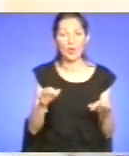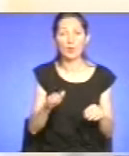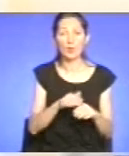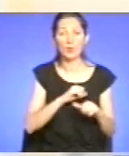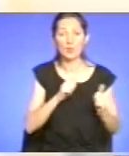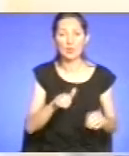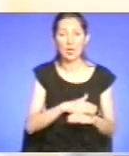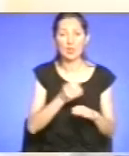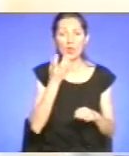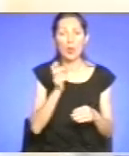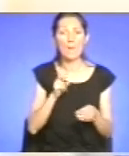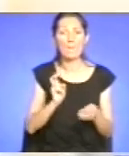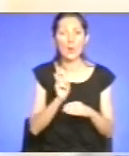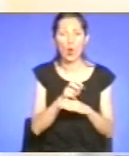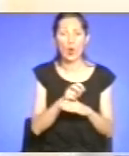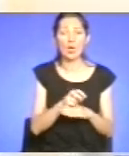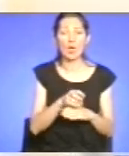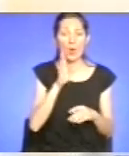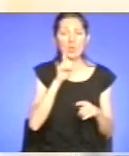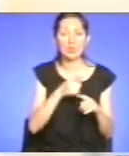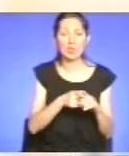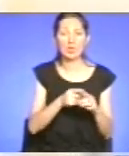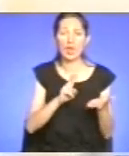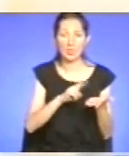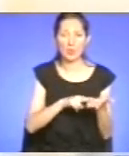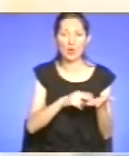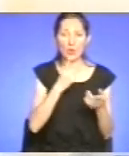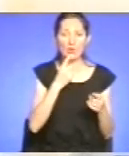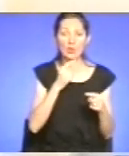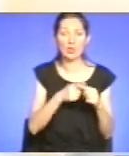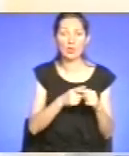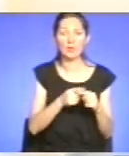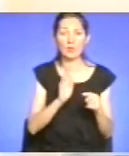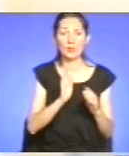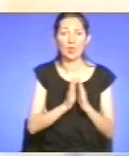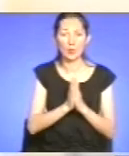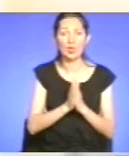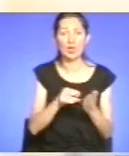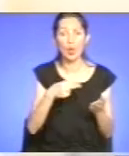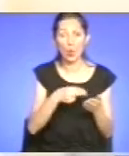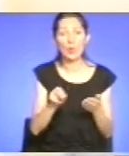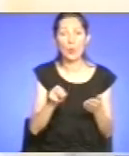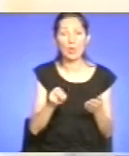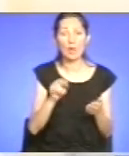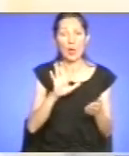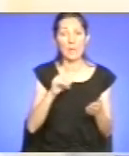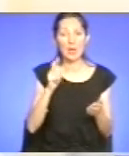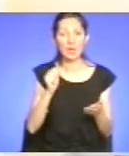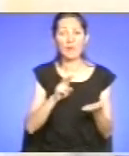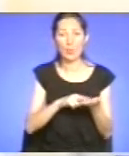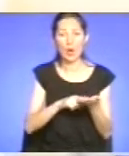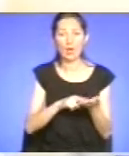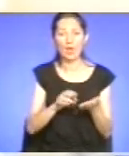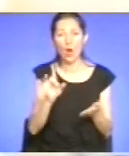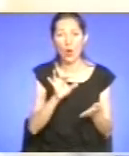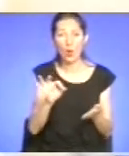Червоного Хреста до хати з маркою Червоного Хреста, візьміть, будь ласка, її там 5 гривень. 5 гривень, але копійка до копійки. Як кажуть, сльоза